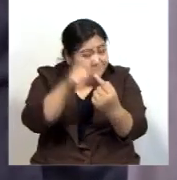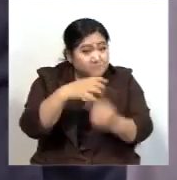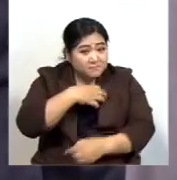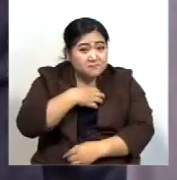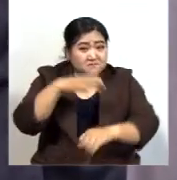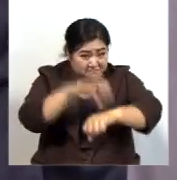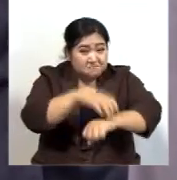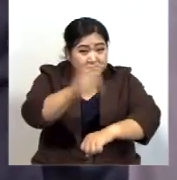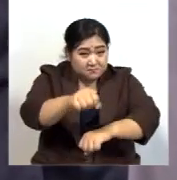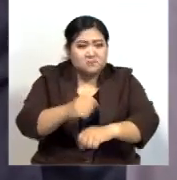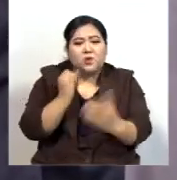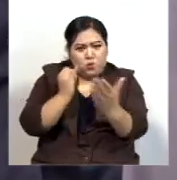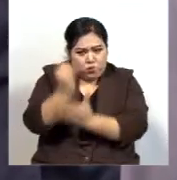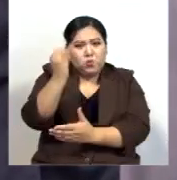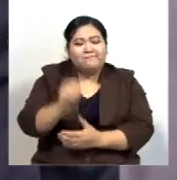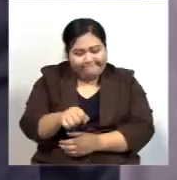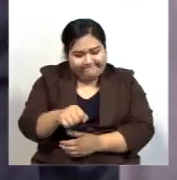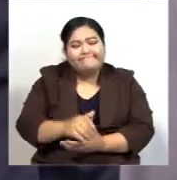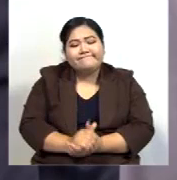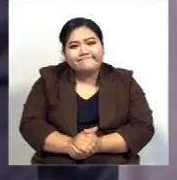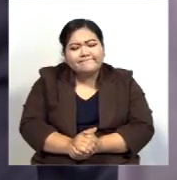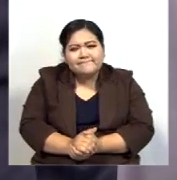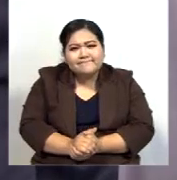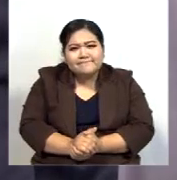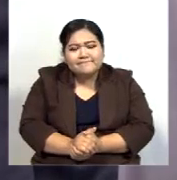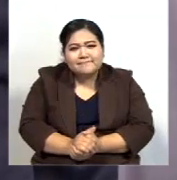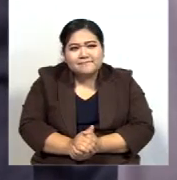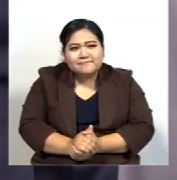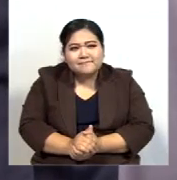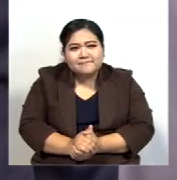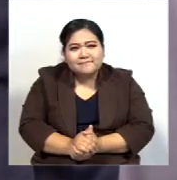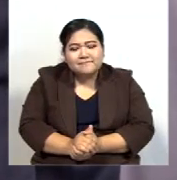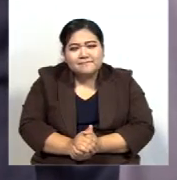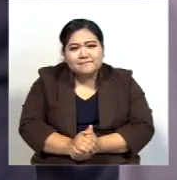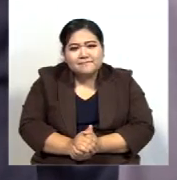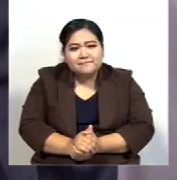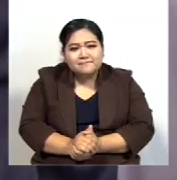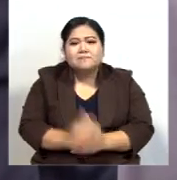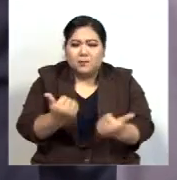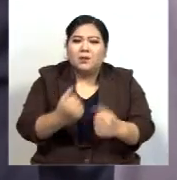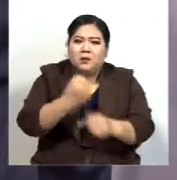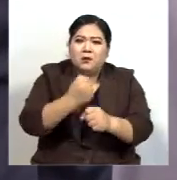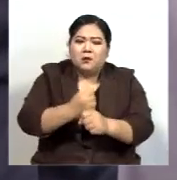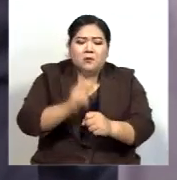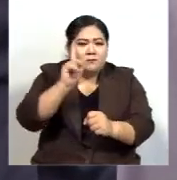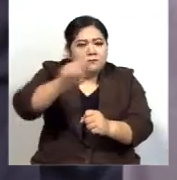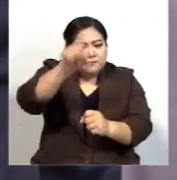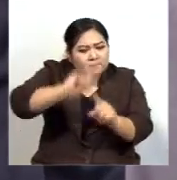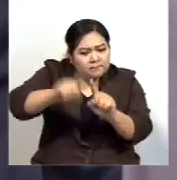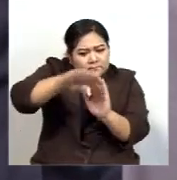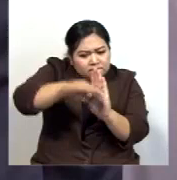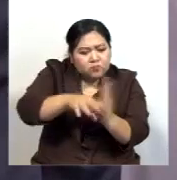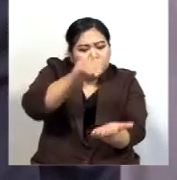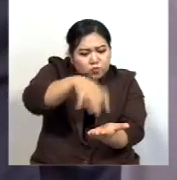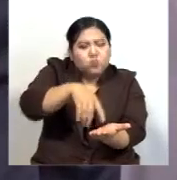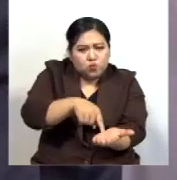อง แต่ตอนนั้นที่ยัง ก็อยู่ในตะกร้าเราอยู่แล้วครับ ไปชายแดนจริ